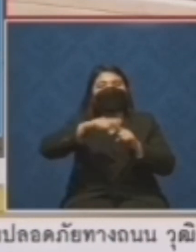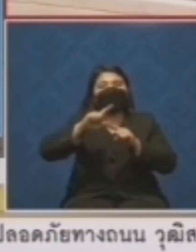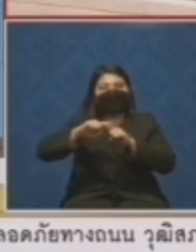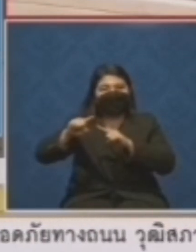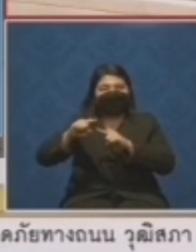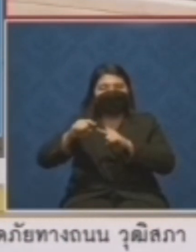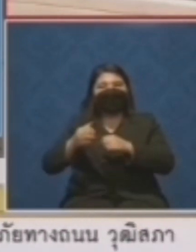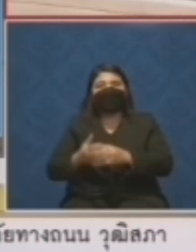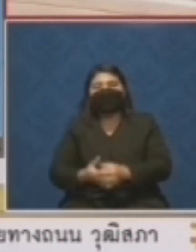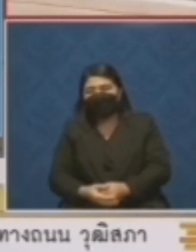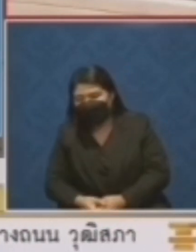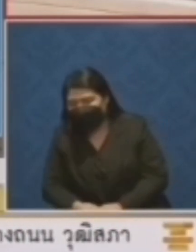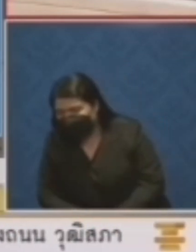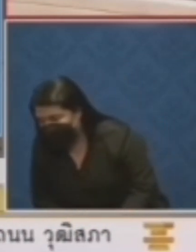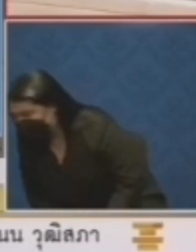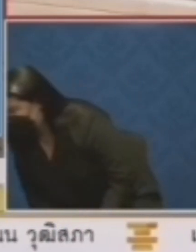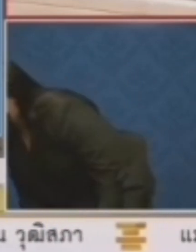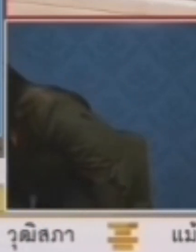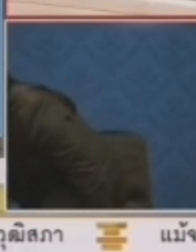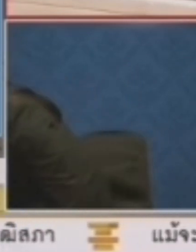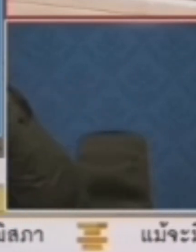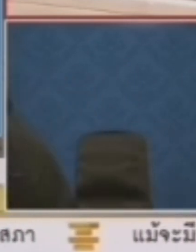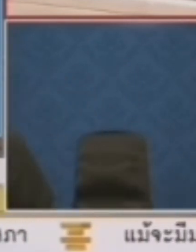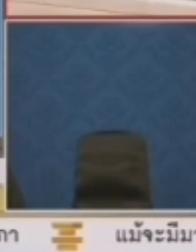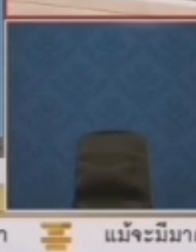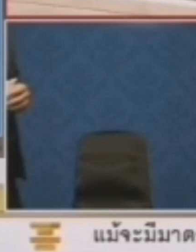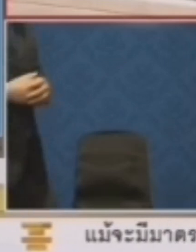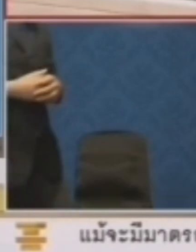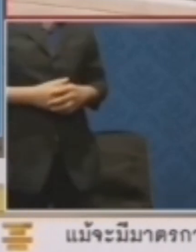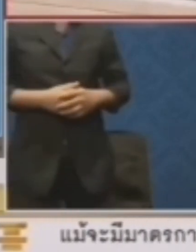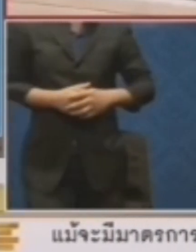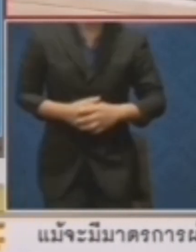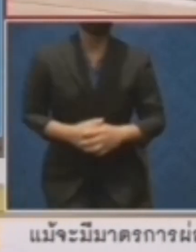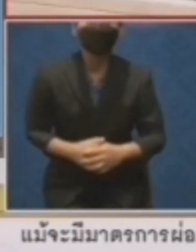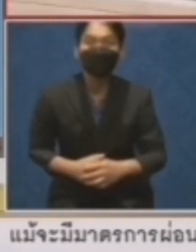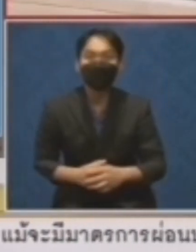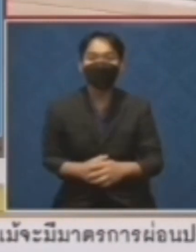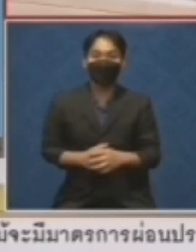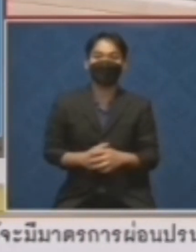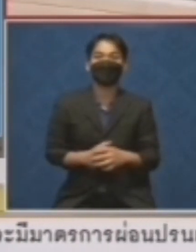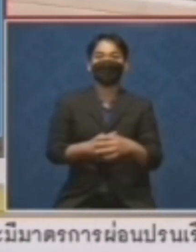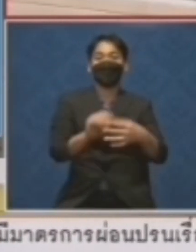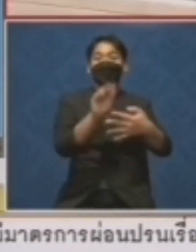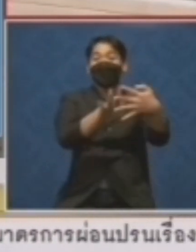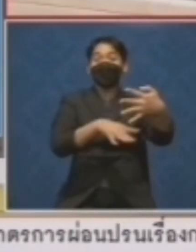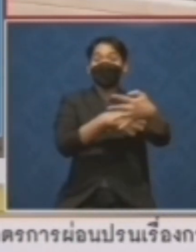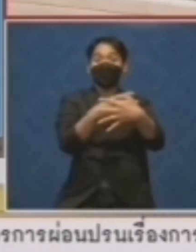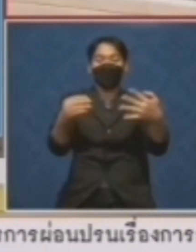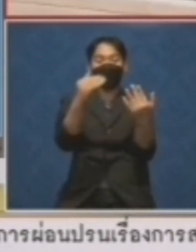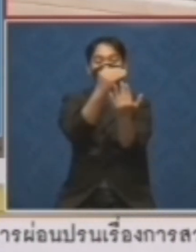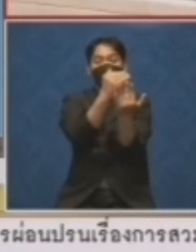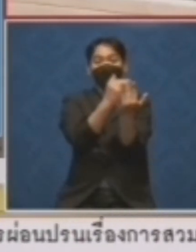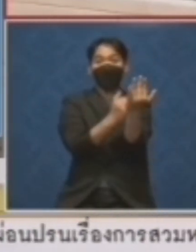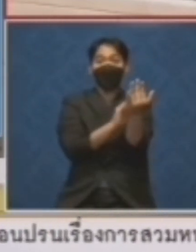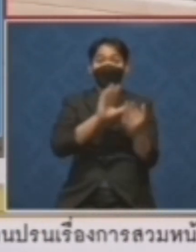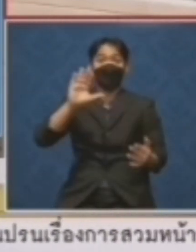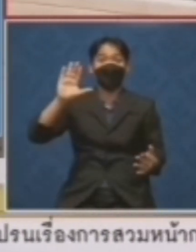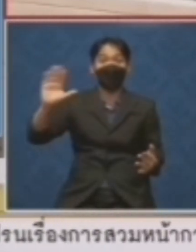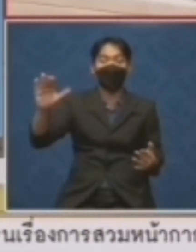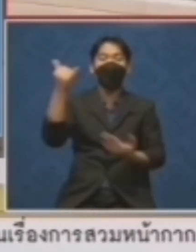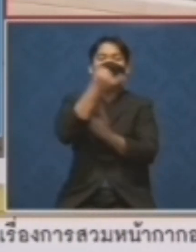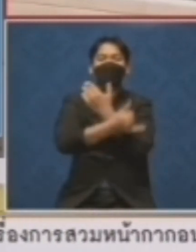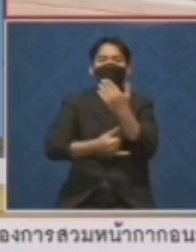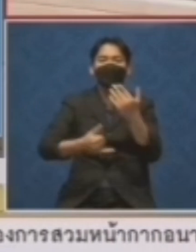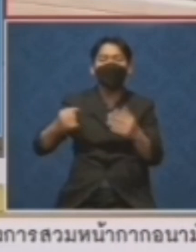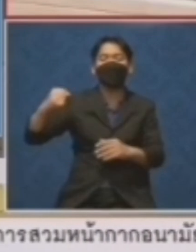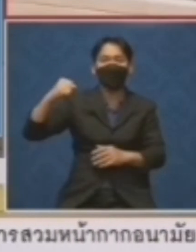เป็นยุทธศาสตร์เป็นการดำเนินการตามนโยเชิงนโยบายของประเทศอำนาจที่มีอำนาจของโลกช